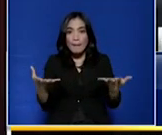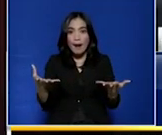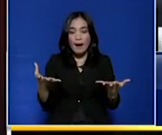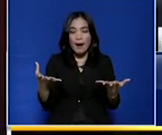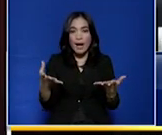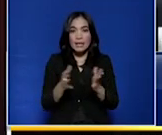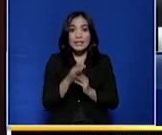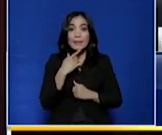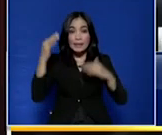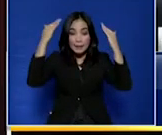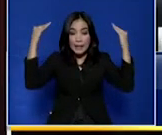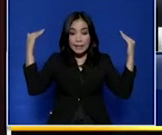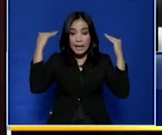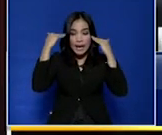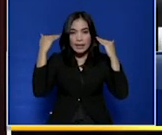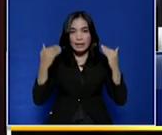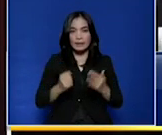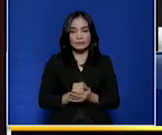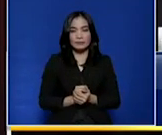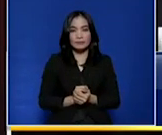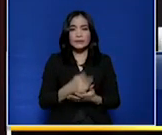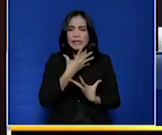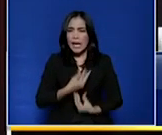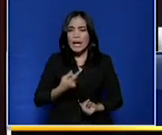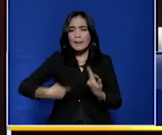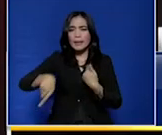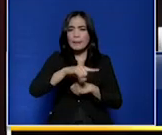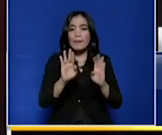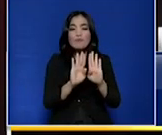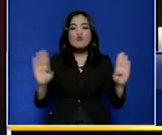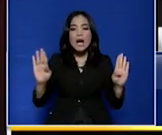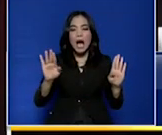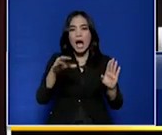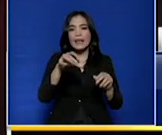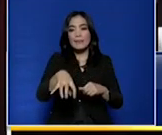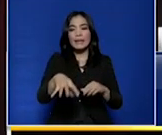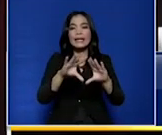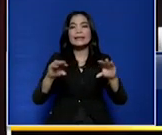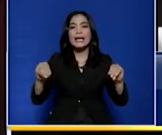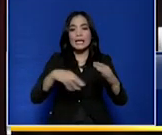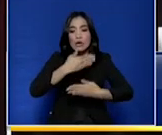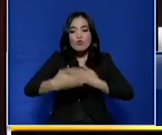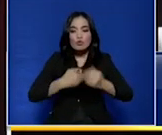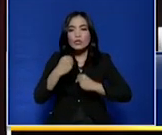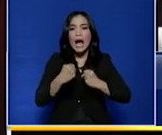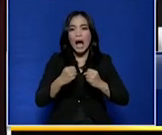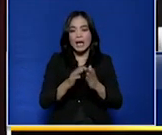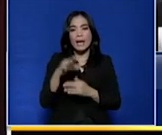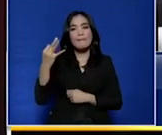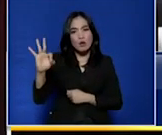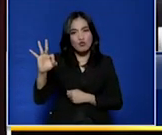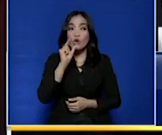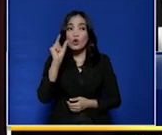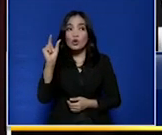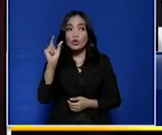dan juga pertanian dalam arti luas sehingga harapan kita ini akan membuka lapangan kerja baru dan usaha baru untuk masyarakat Kabupaten